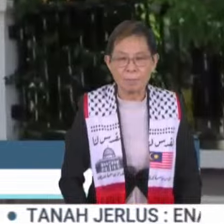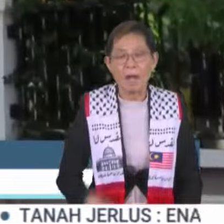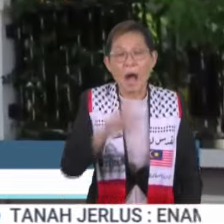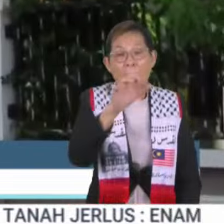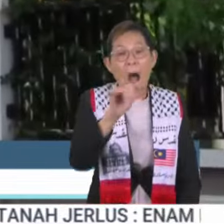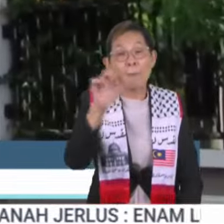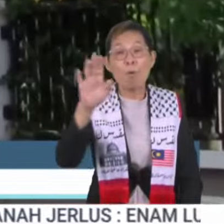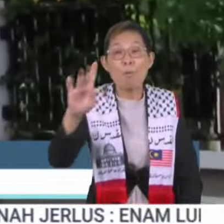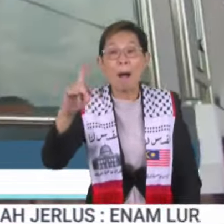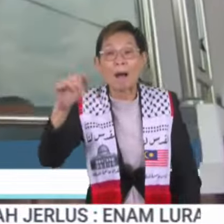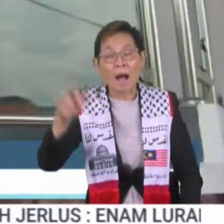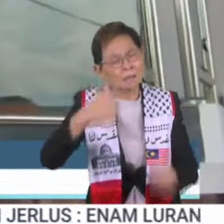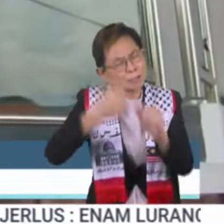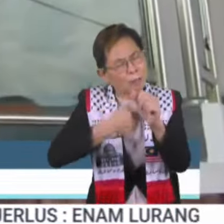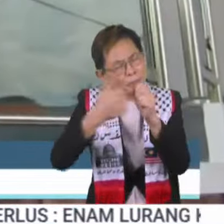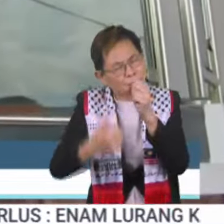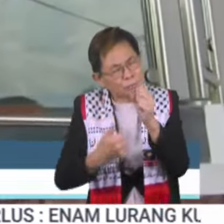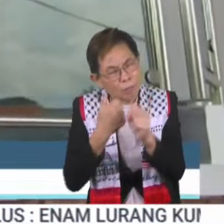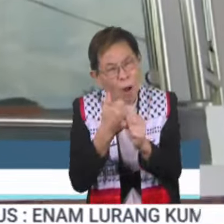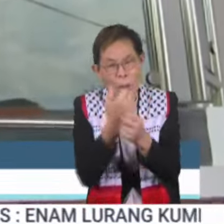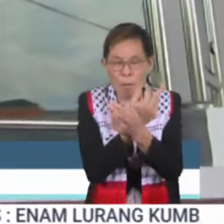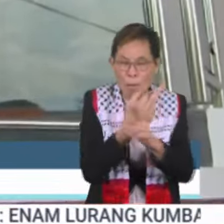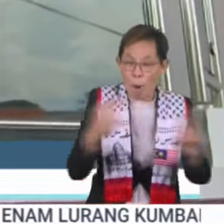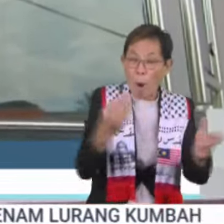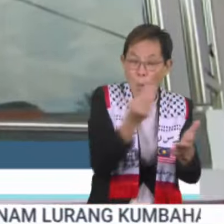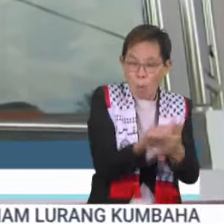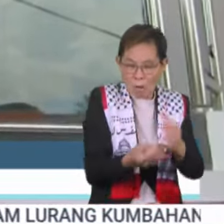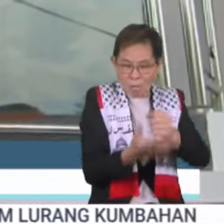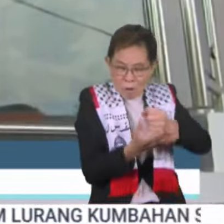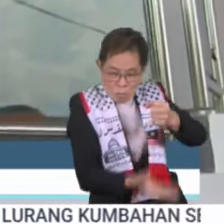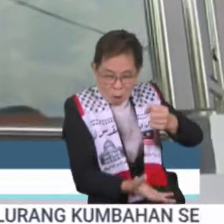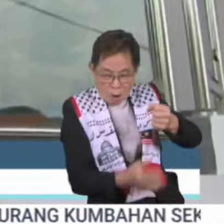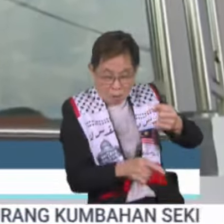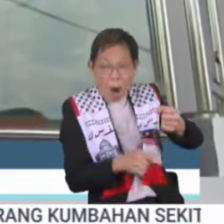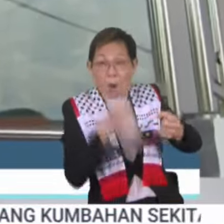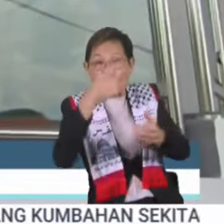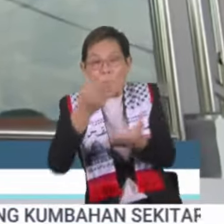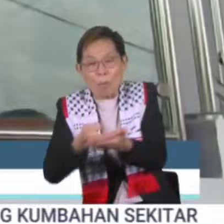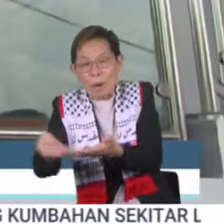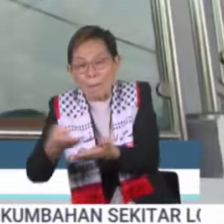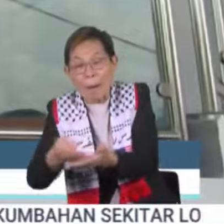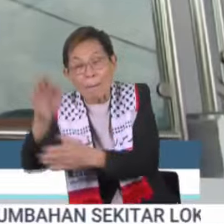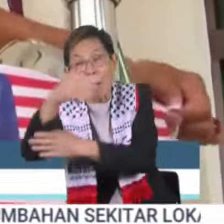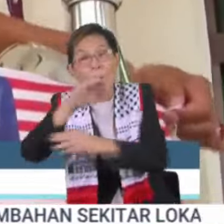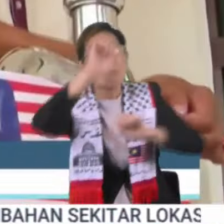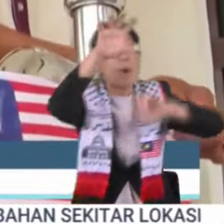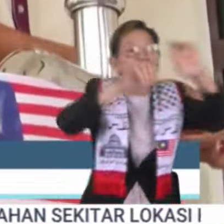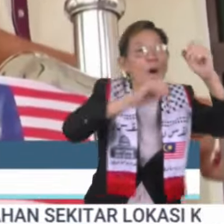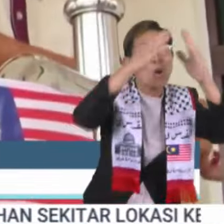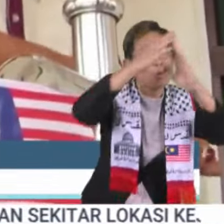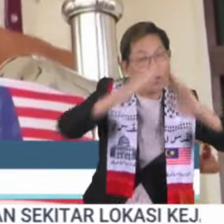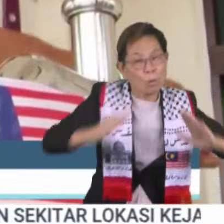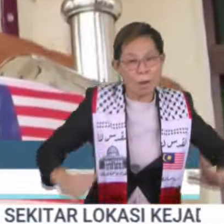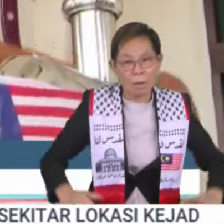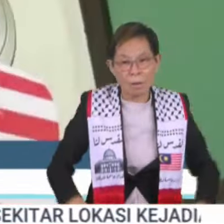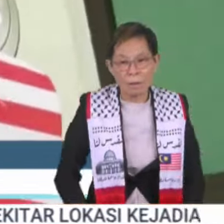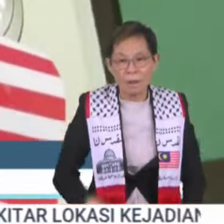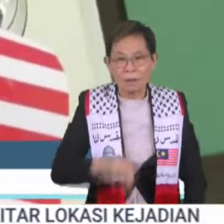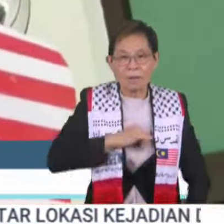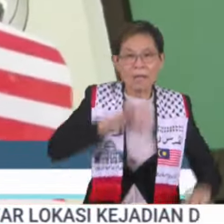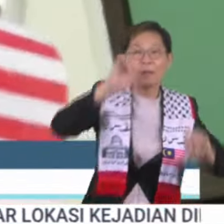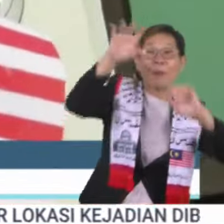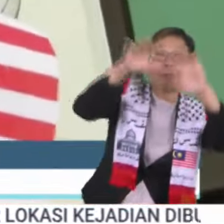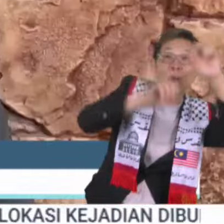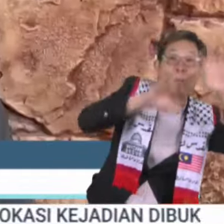Menurut Abu Bakar, setiap tahun beliau akan menyediakan sejumlah wang ringgit untuk membeli bendera bagi menghias rumahnya. Saya